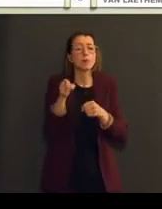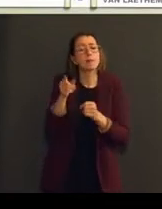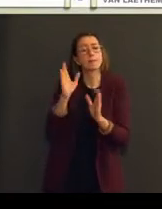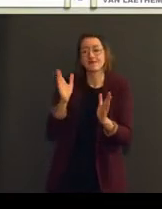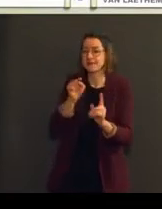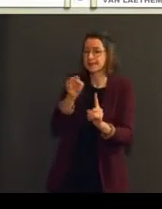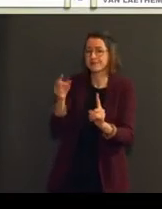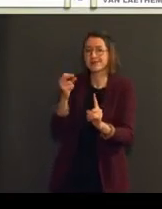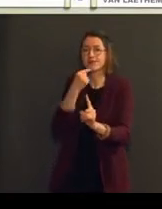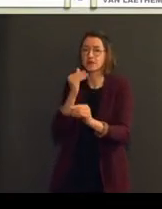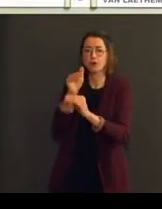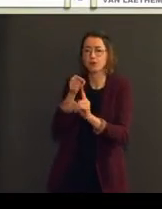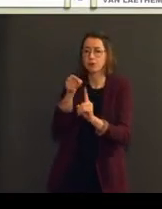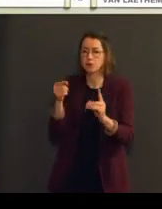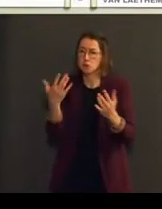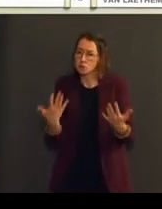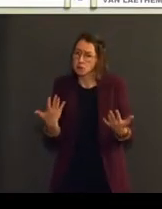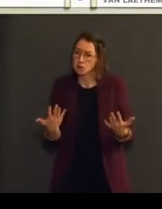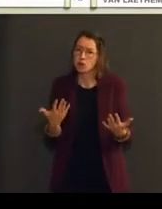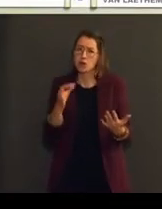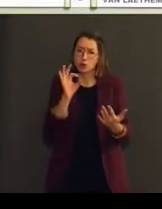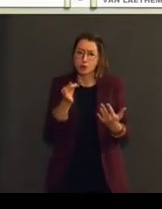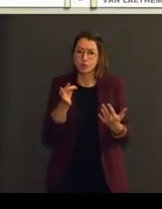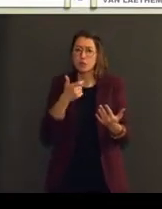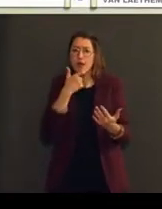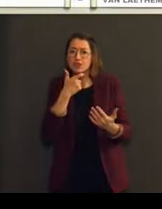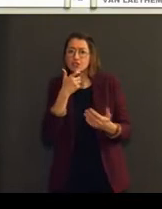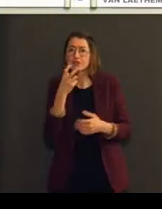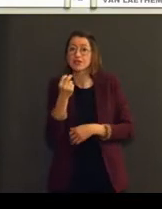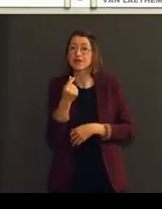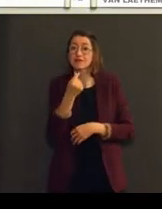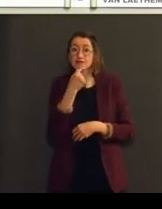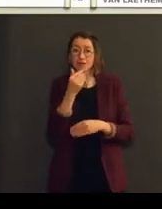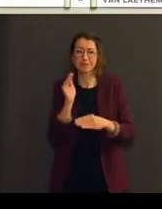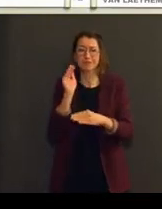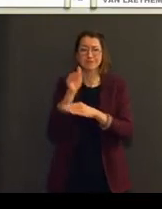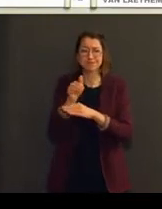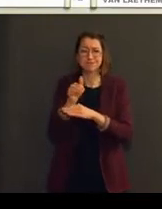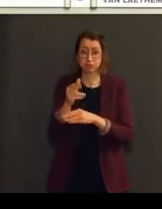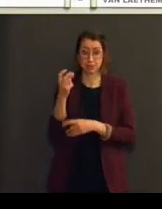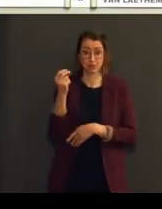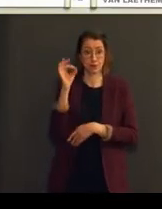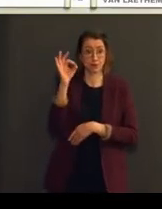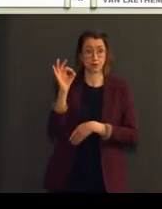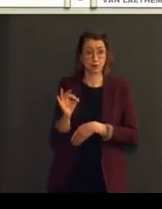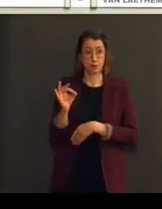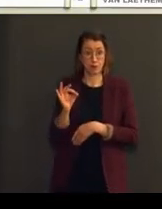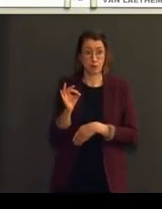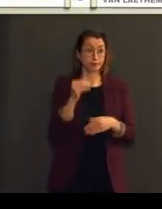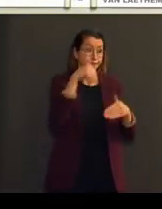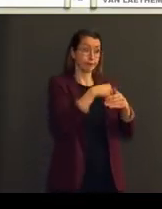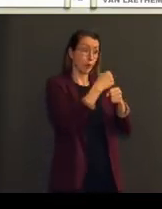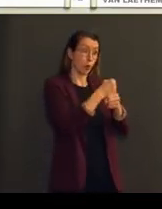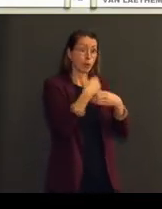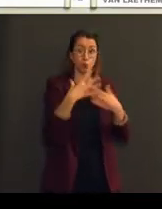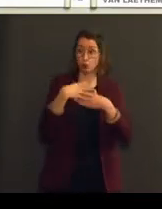plus de 80% des personnes de plus de 80 ans, qu'elles résident en maison de repos ou qu'elles soient à domicile. Et donc